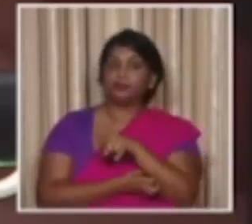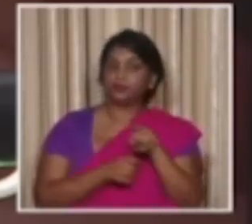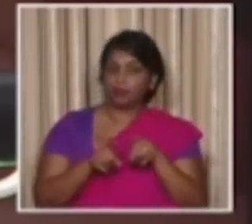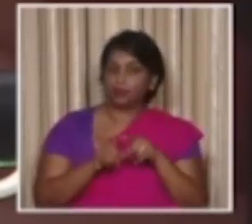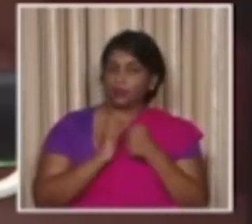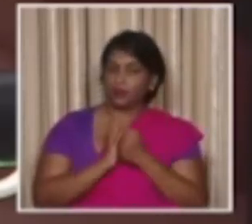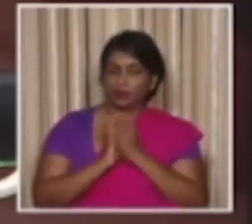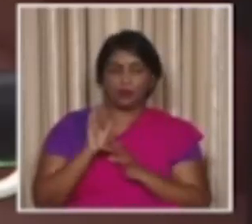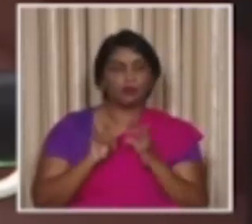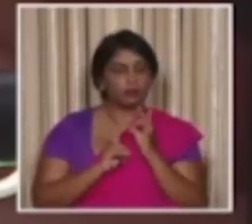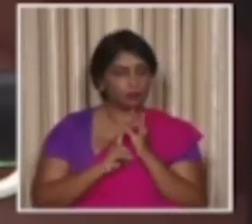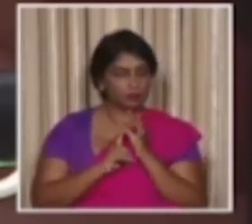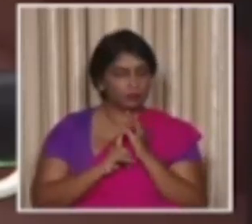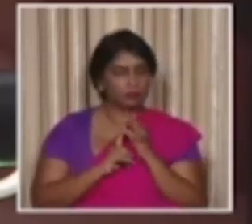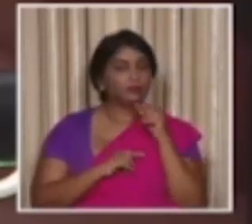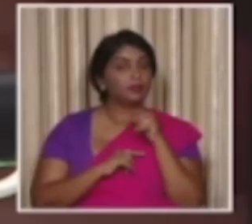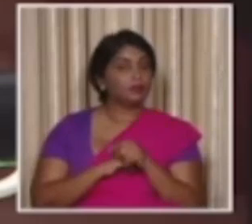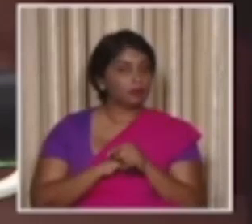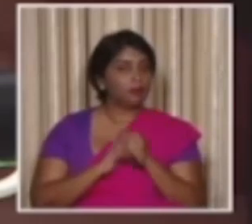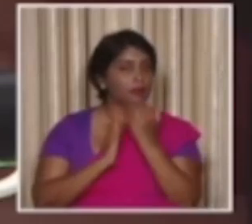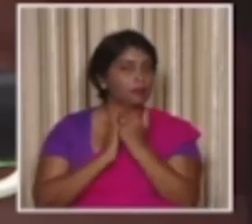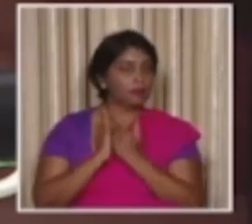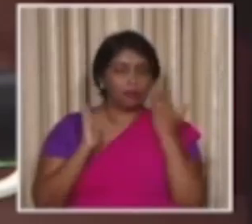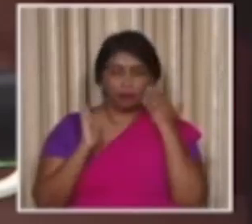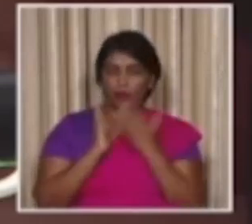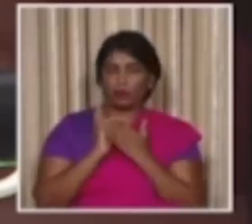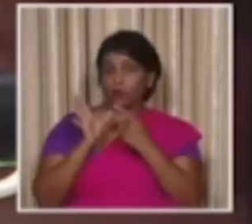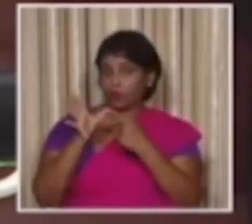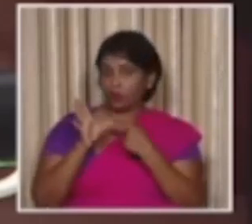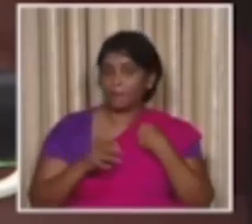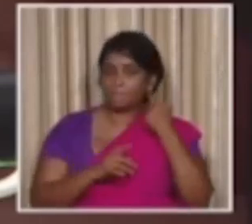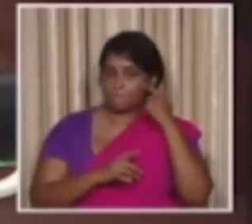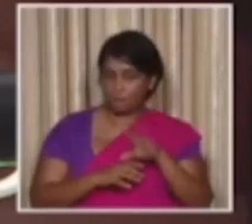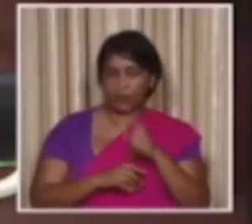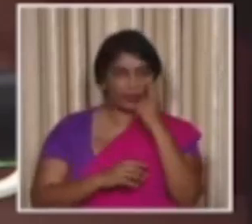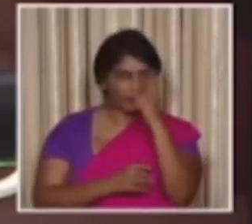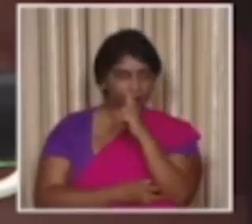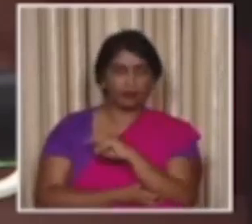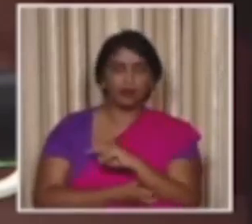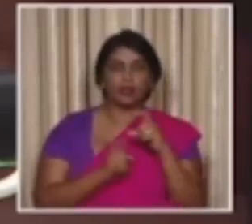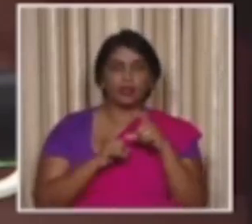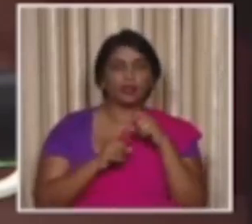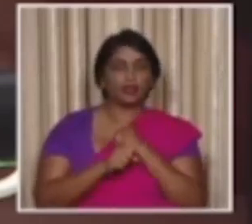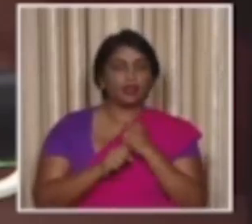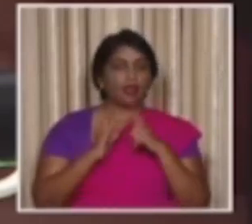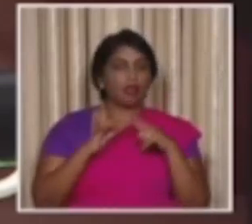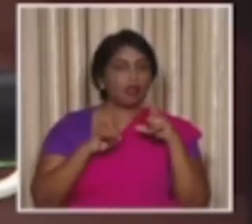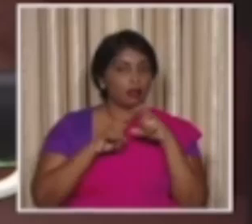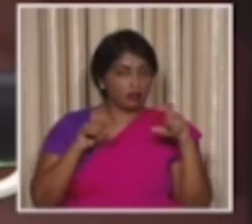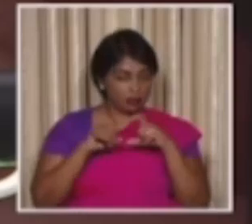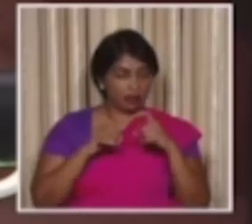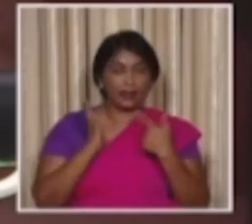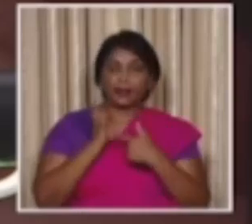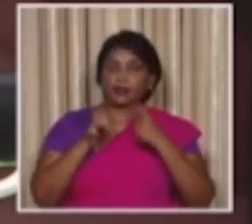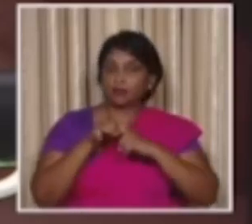ගරු අමාත්‍යතුමා මේ මේ මේ කටයුතු පිළිබඳ පිළිතුරු ලබා දෙවි කියලා මම බලාපොරොත්තු වෙන එක. ඩිජිටල් හැඳුනුම්පත් ව්‍යාපෘතිය අදාළ